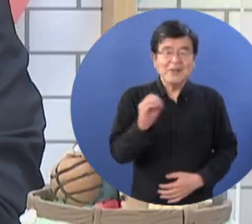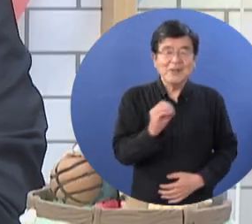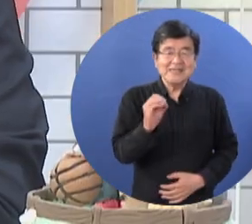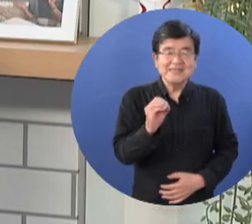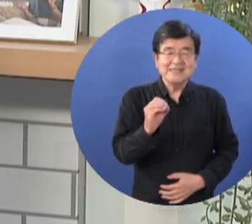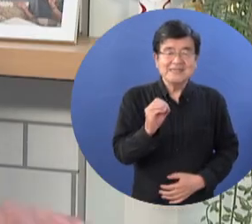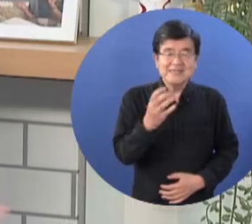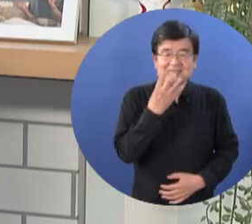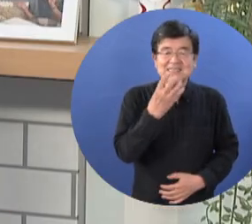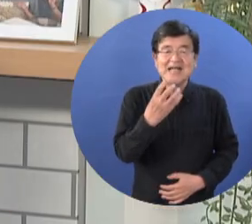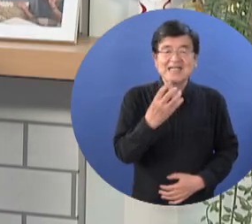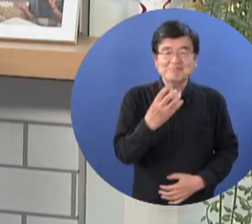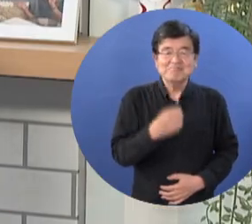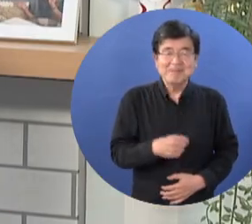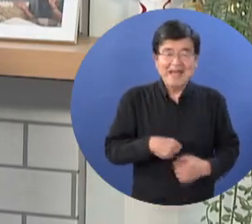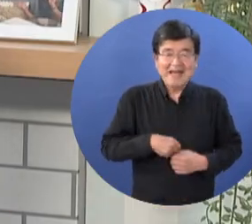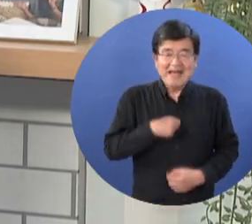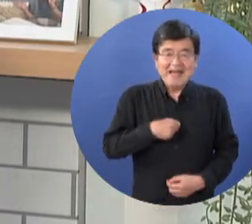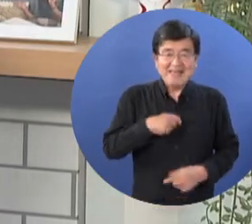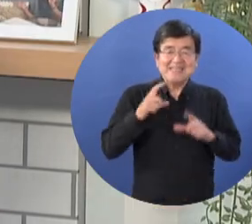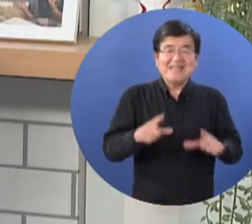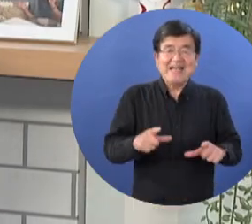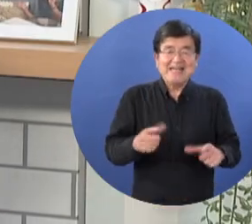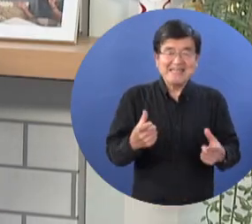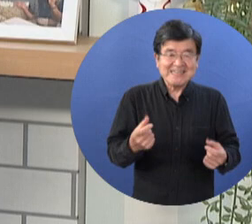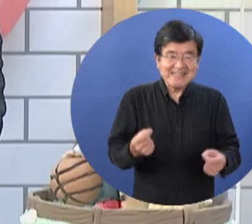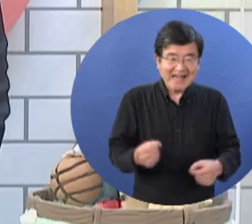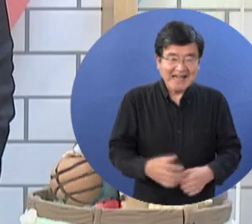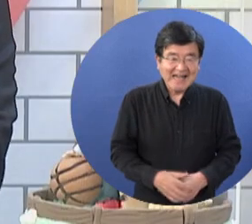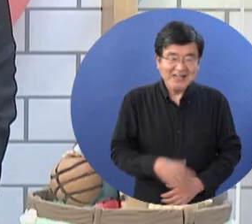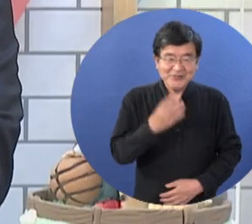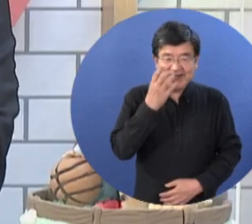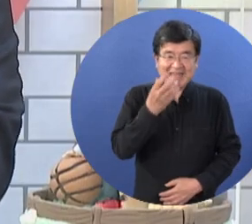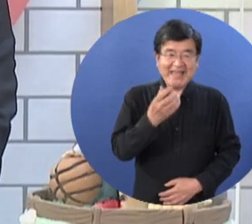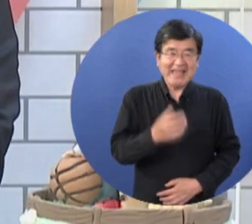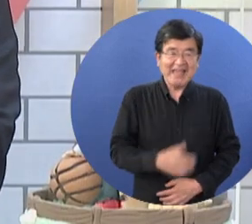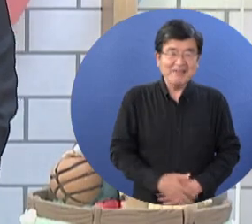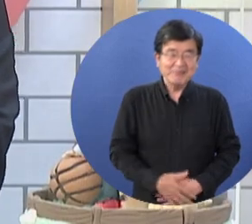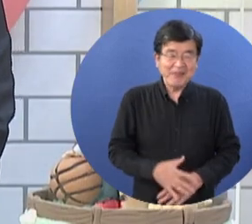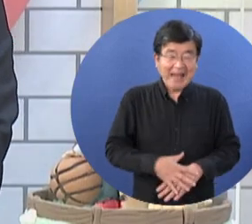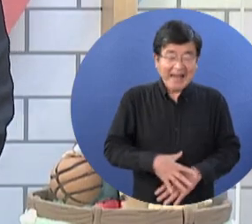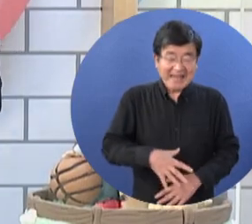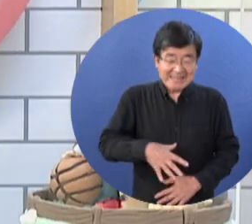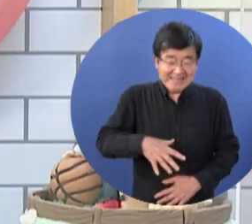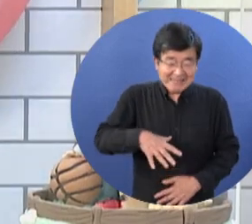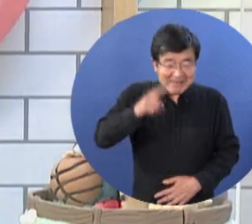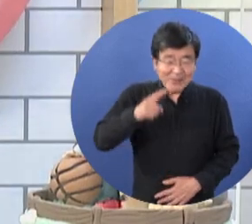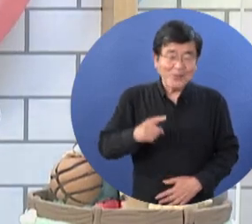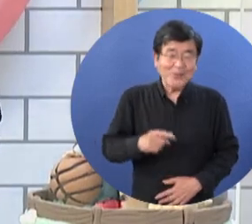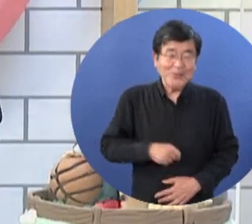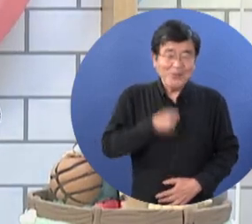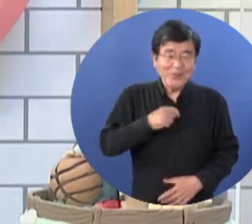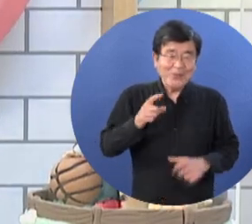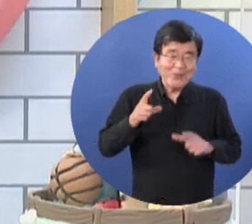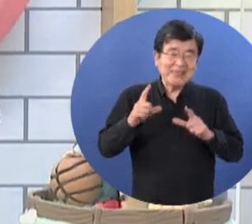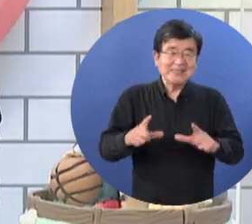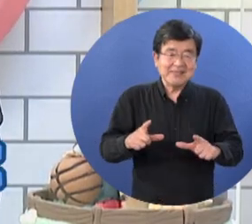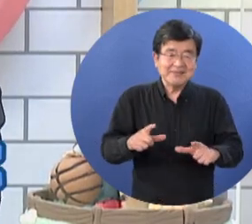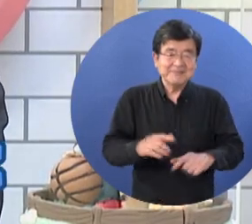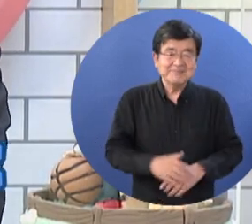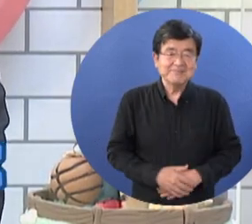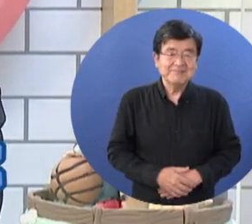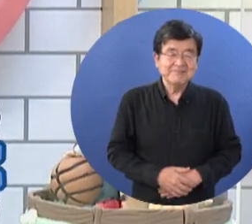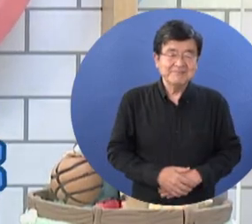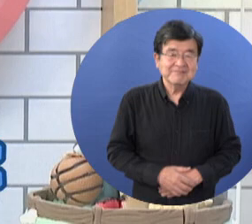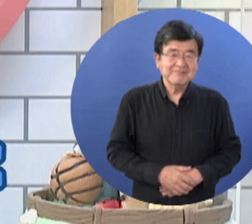ということで正解はゼロ系新幹線、正解でした。 すげ ー、初めての大正解 ね、うん、ほんまや。